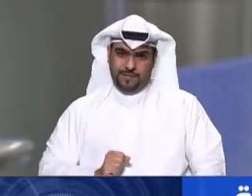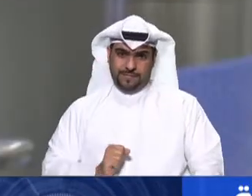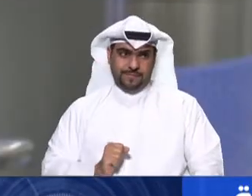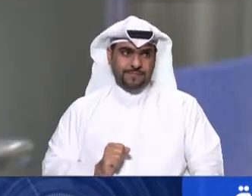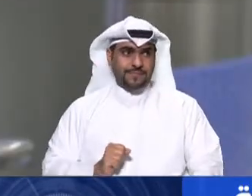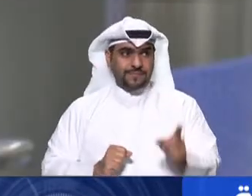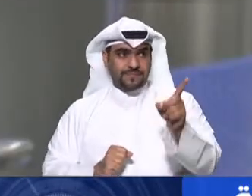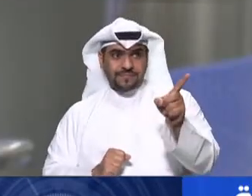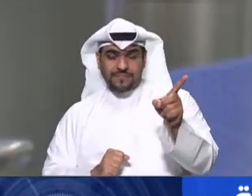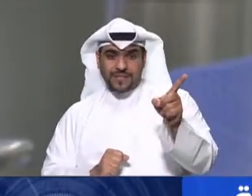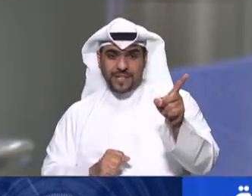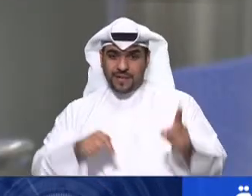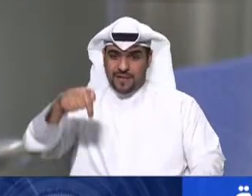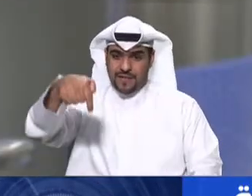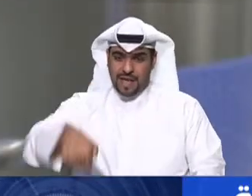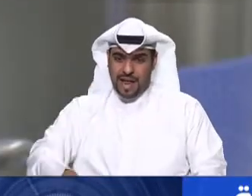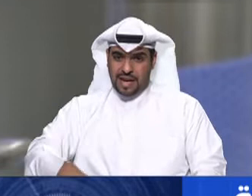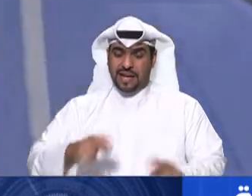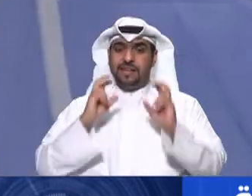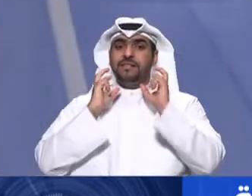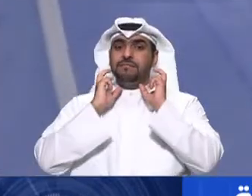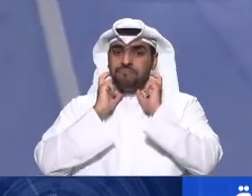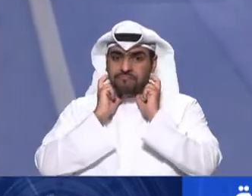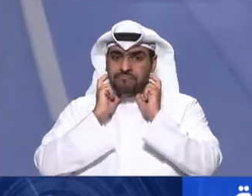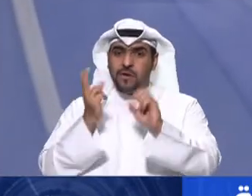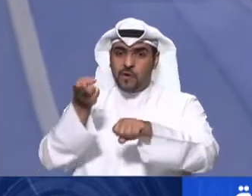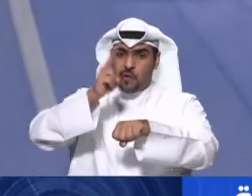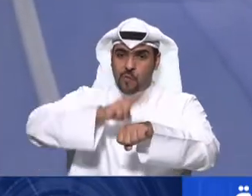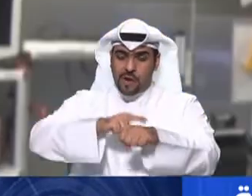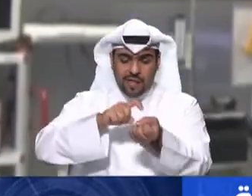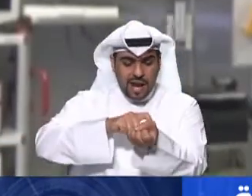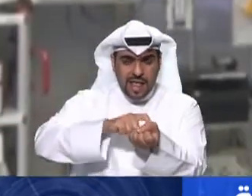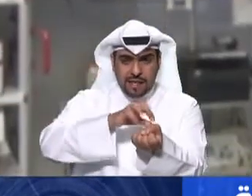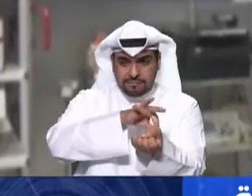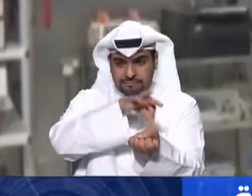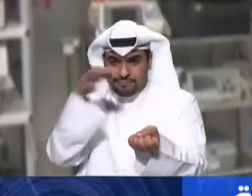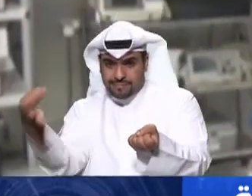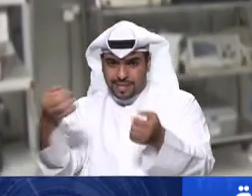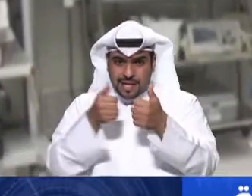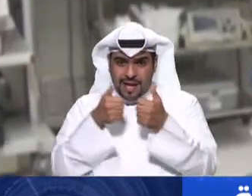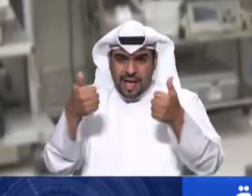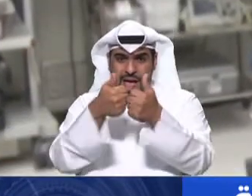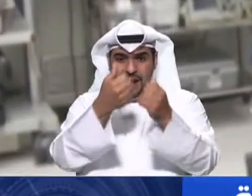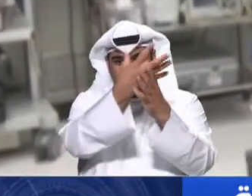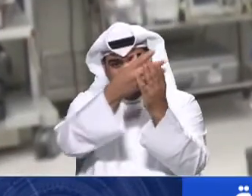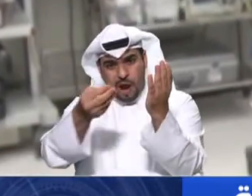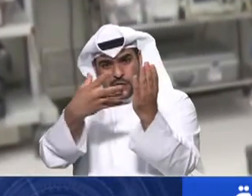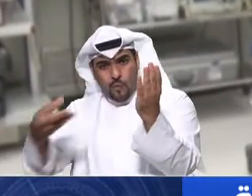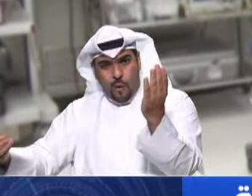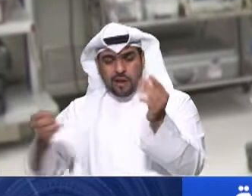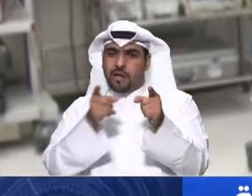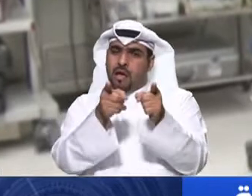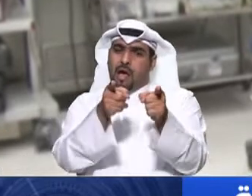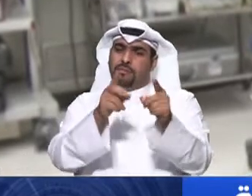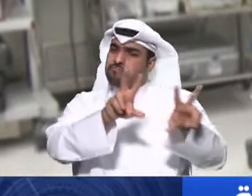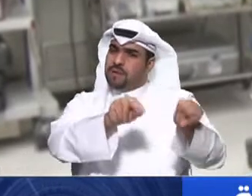ومشاكل الغدة الدرقية والكظرية من العوامل المسببة للسمنة، ولكن أكد الأطباء المتخصصون أن السبب الرئيسي